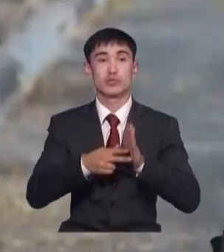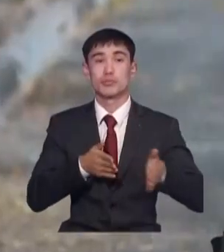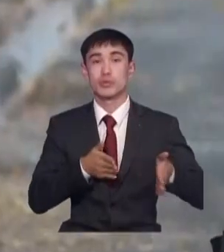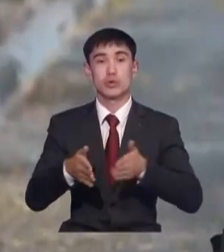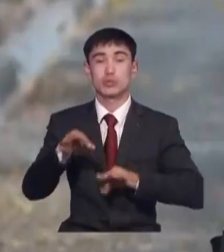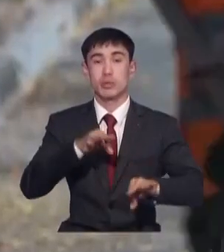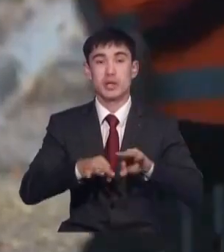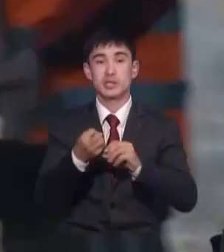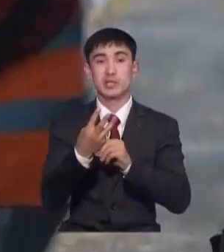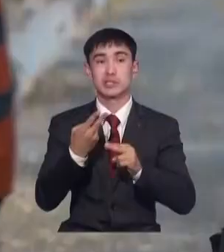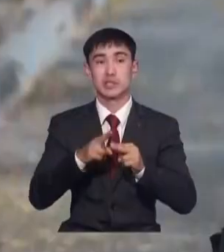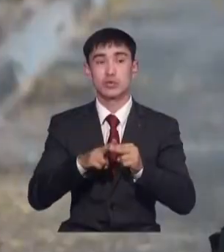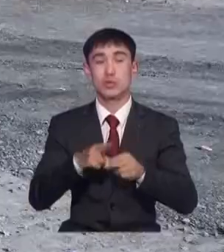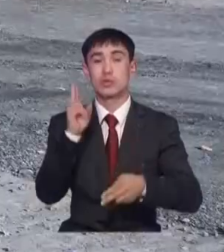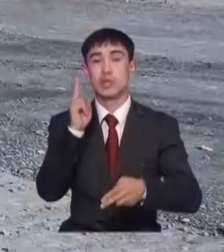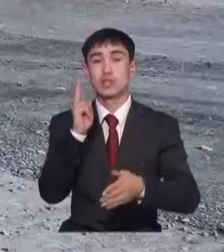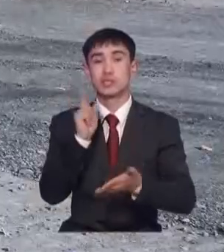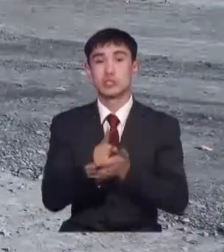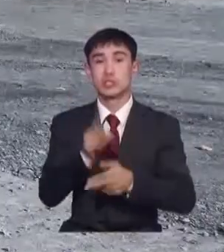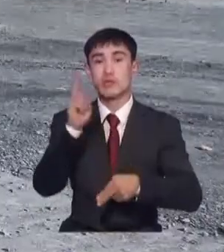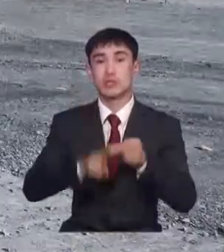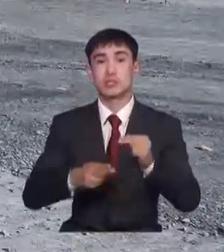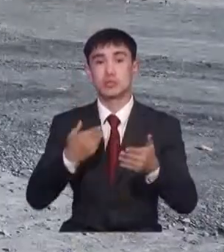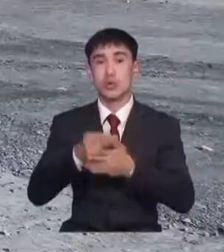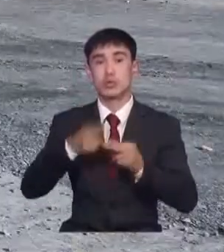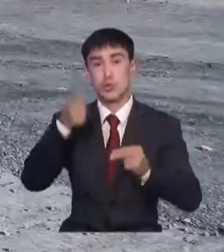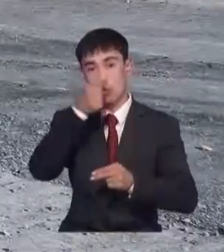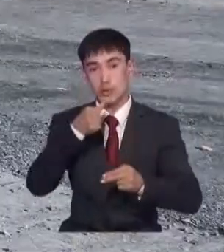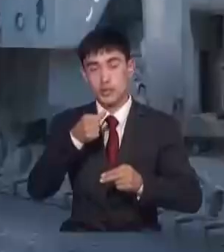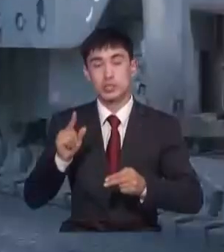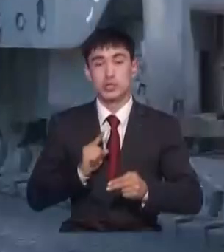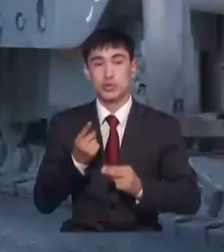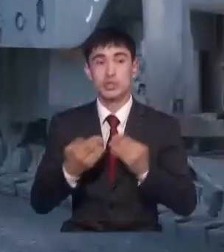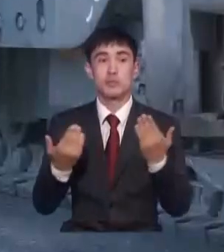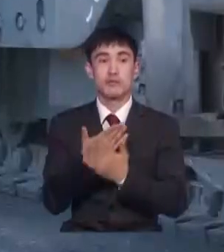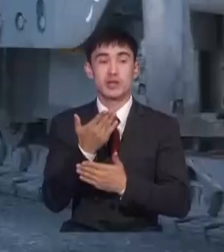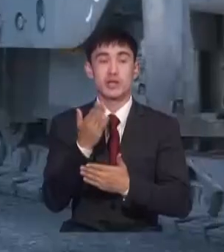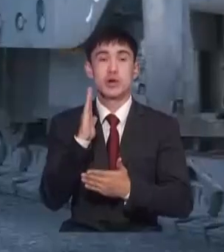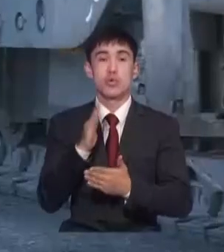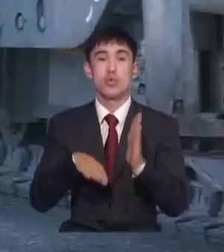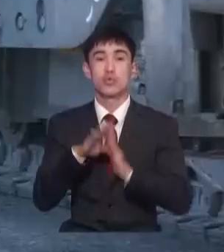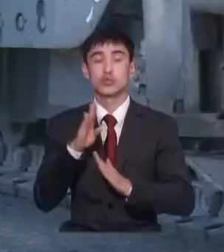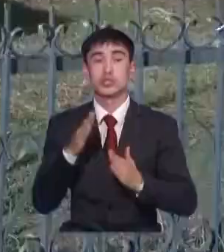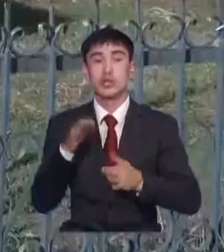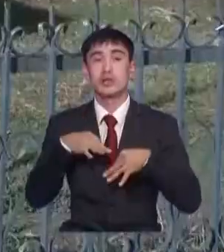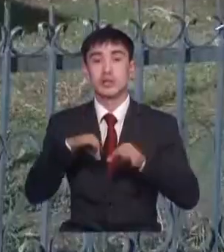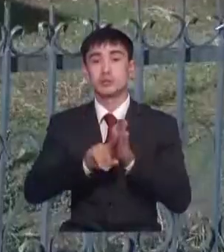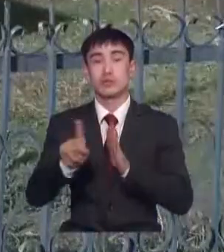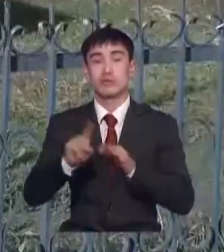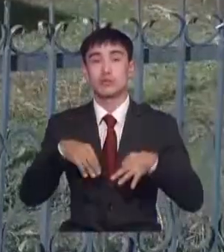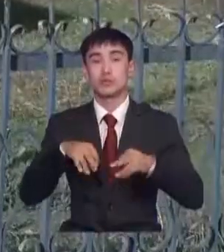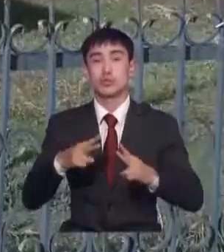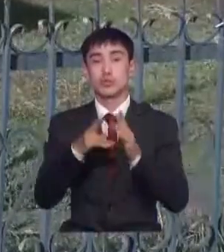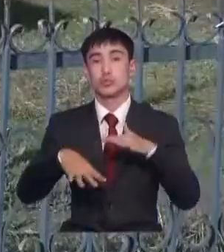дорожных проектов, 13 из которых должны завершиться до конца года. Ожидается, что эти обновления значительно улучшат транспортную